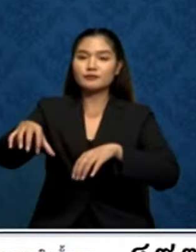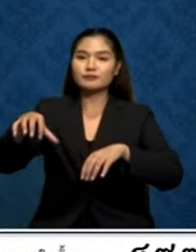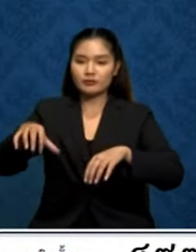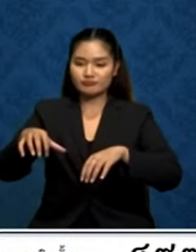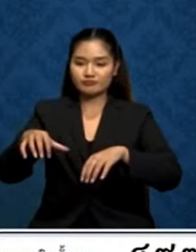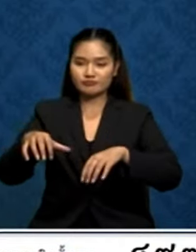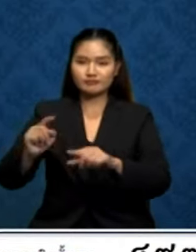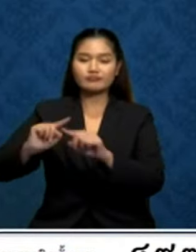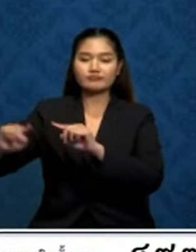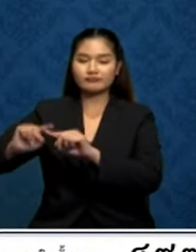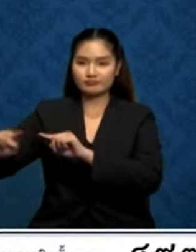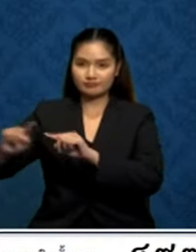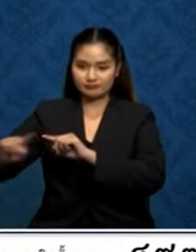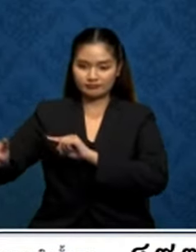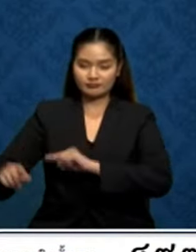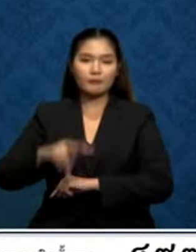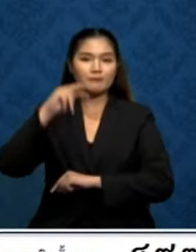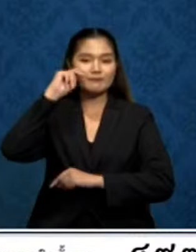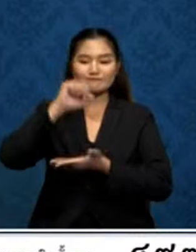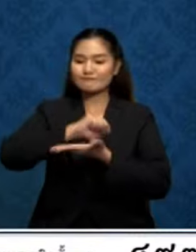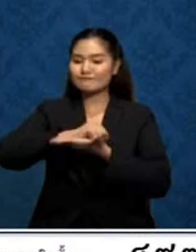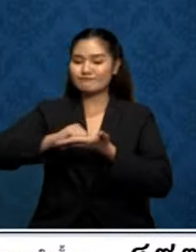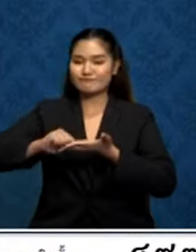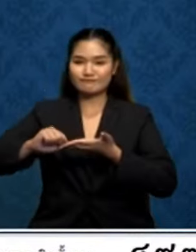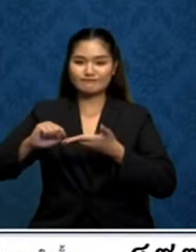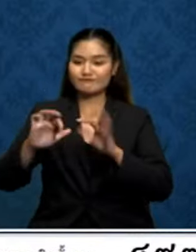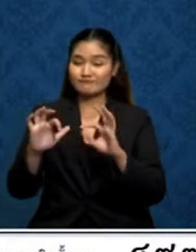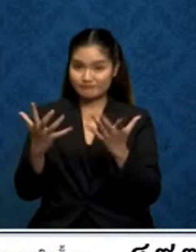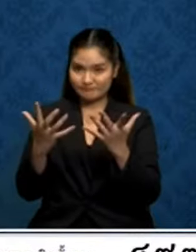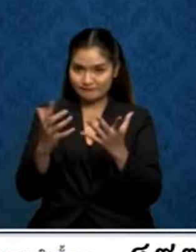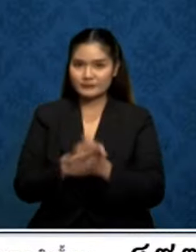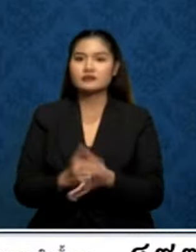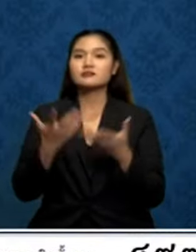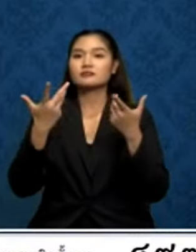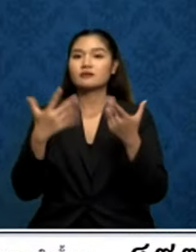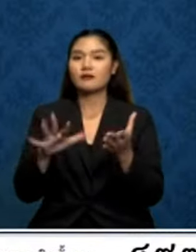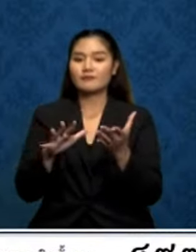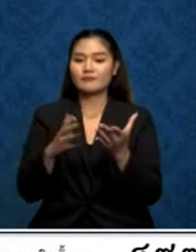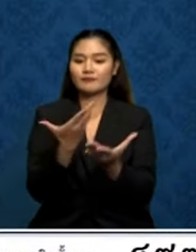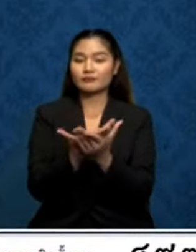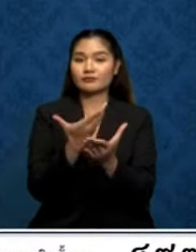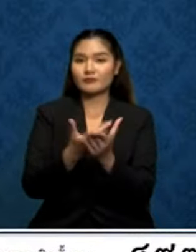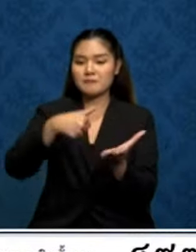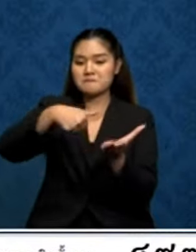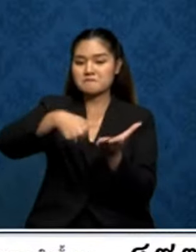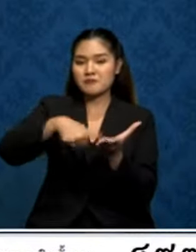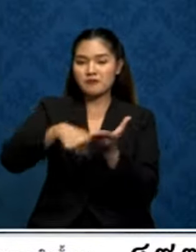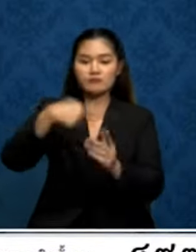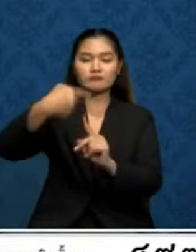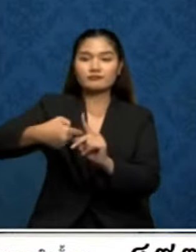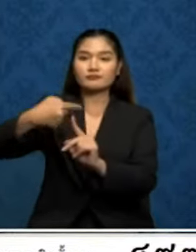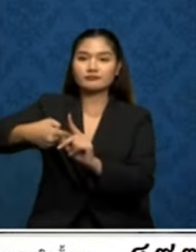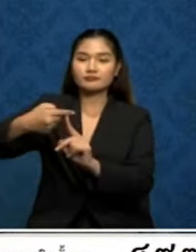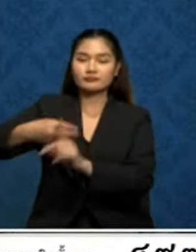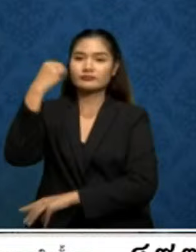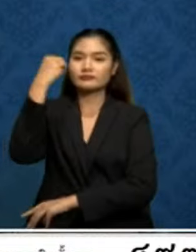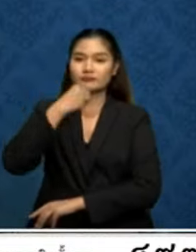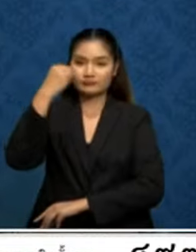โพนหาดนี่คือบินชุดแรกผมจะมีบนตามมาทุๆเดอนทประทานครับ